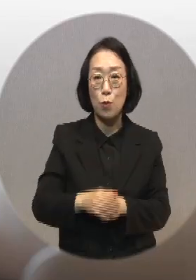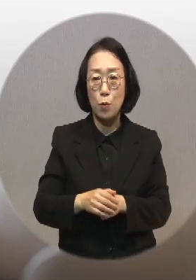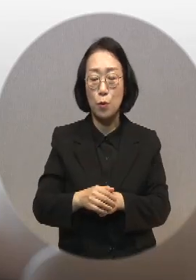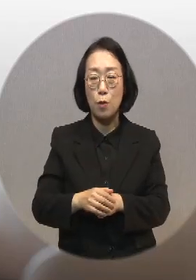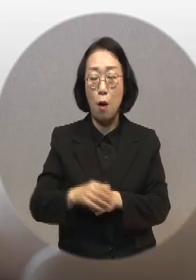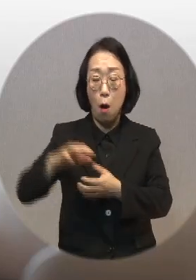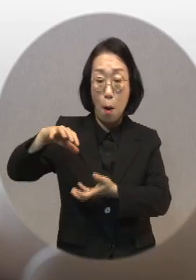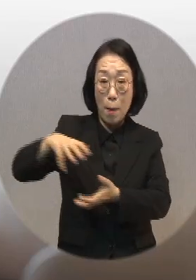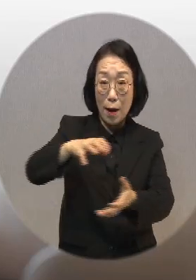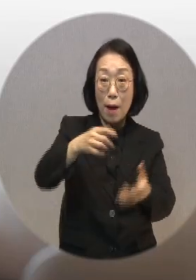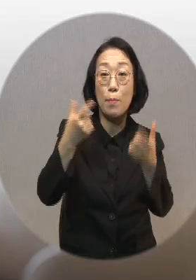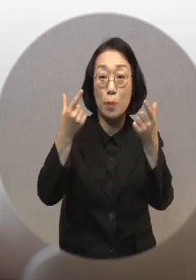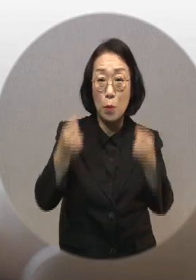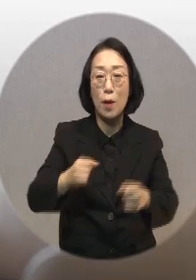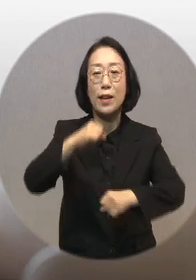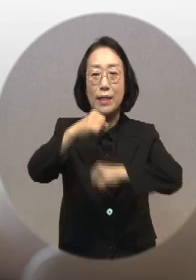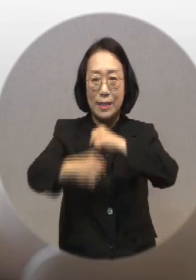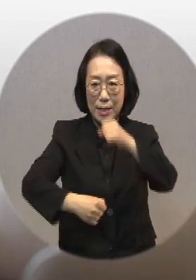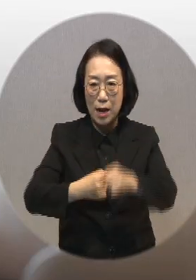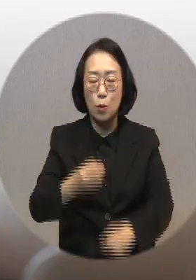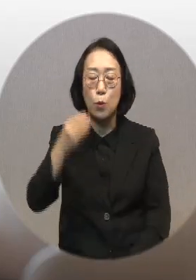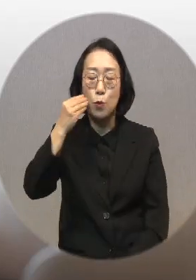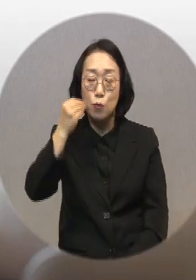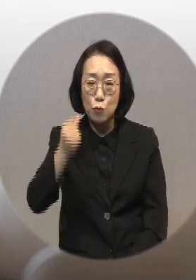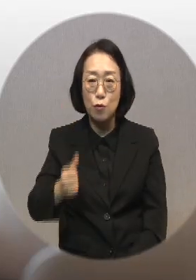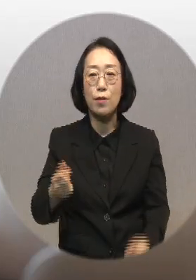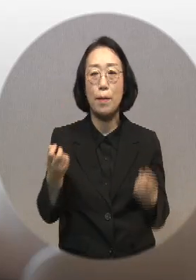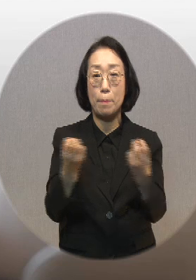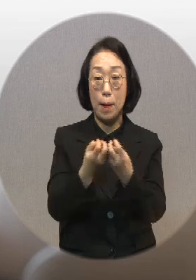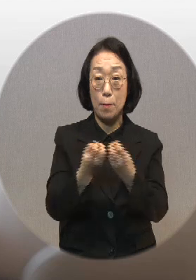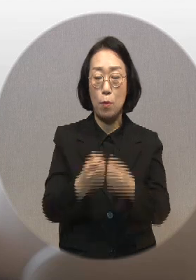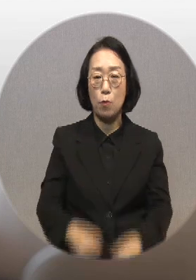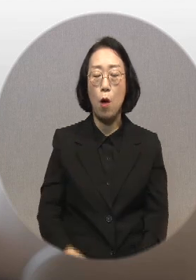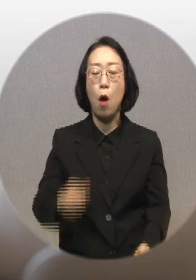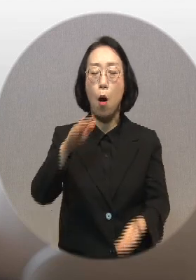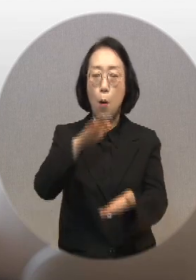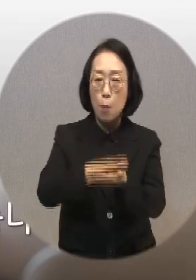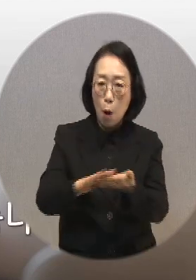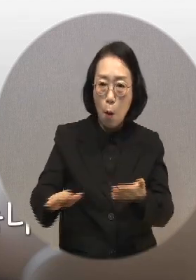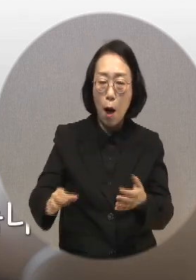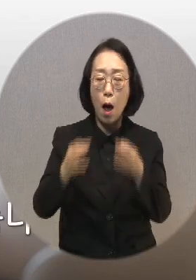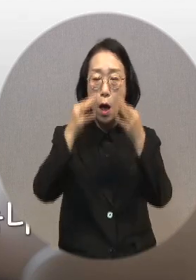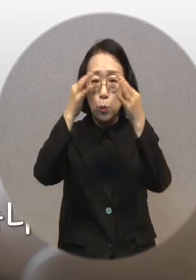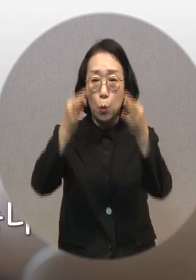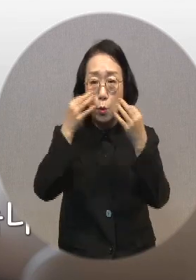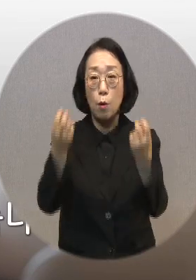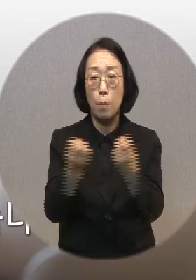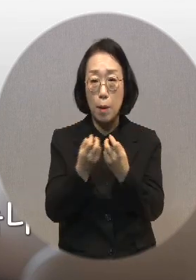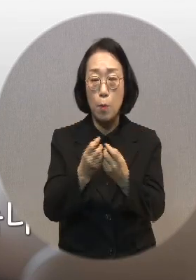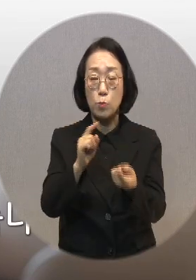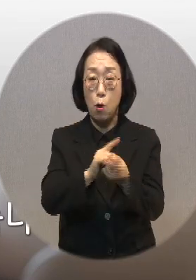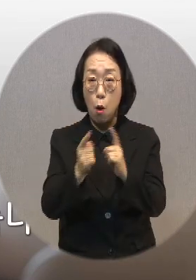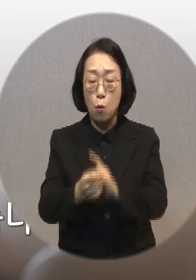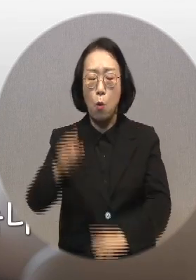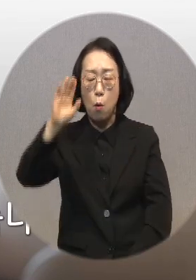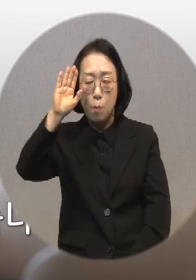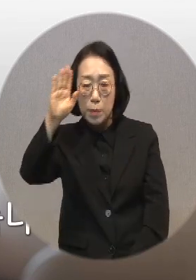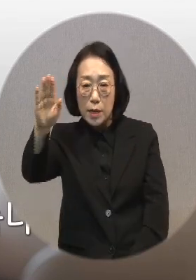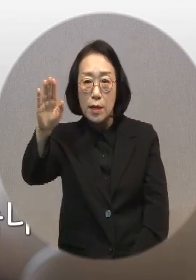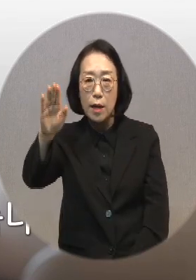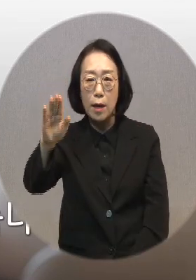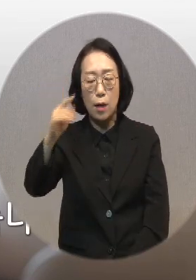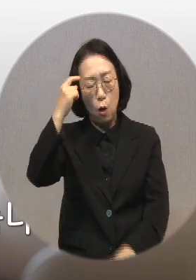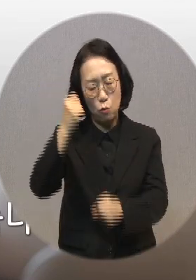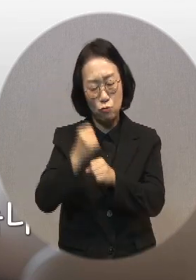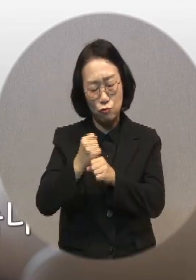따라서 우리도 좀 더 자유롭고 유연한 사고로 어떻게 평화를 모색하고 그리고 함께하는 미래를 고민할 수 있을지